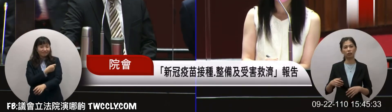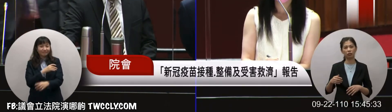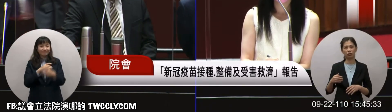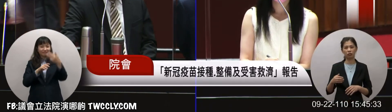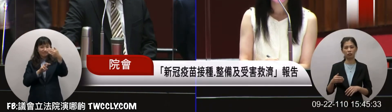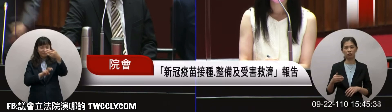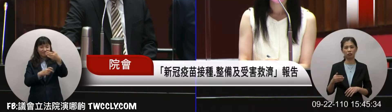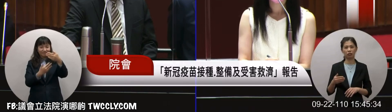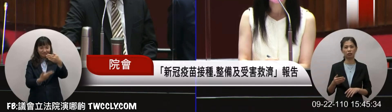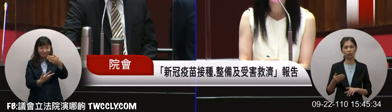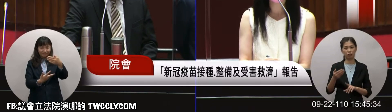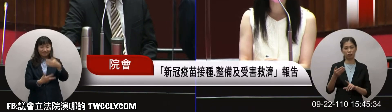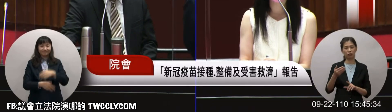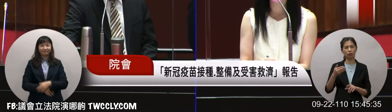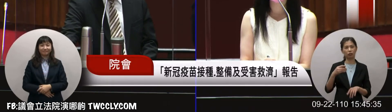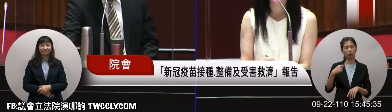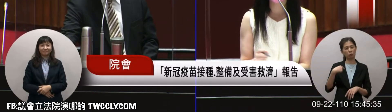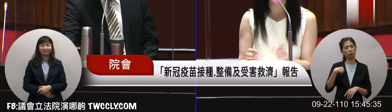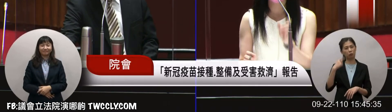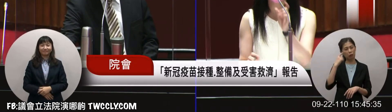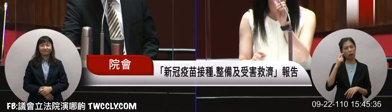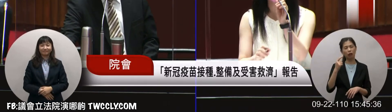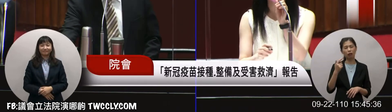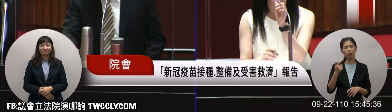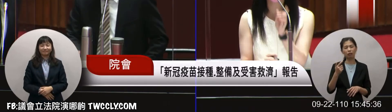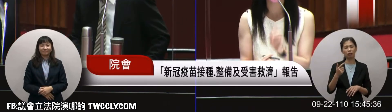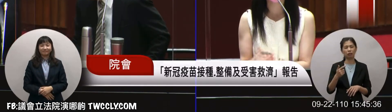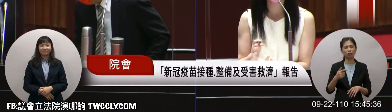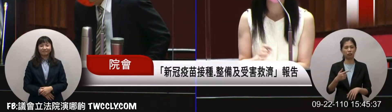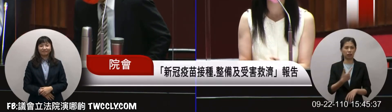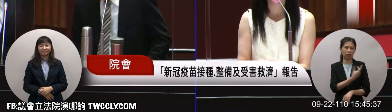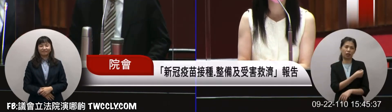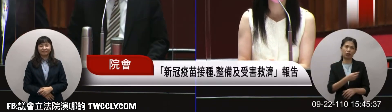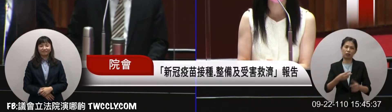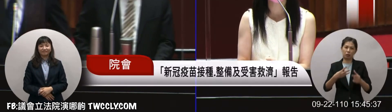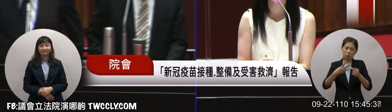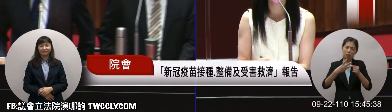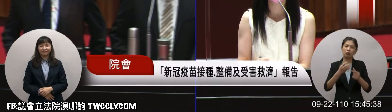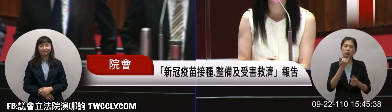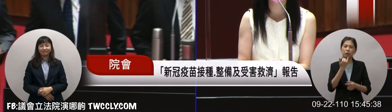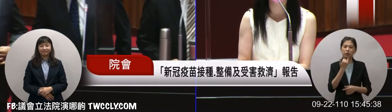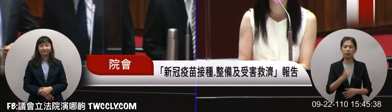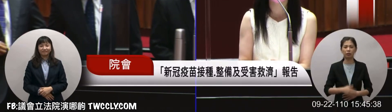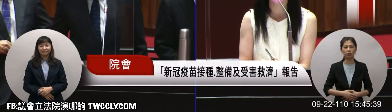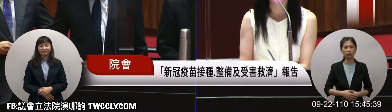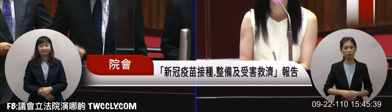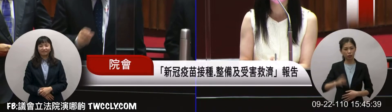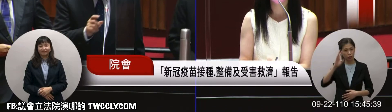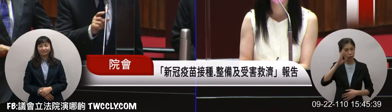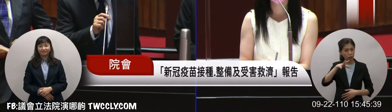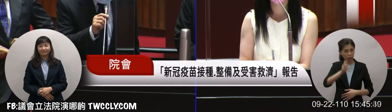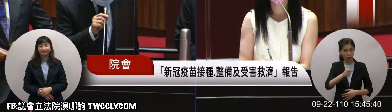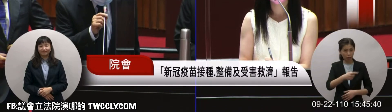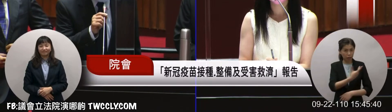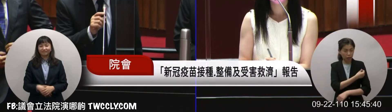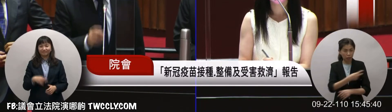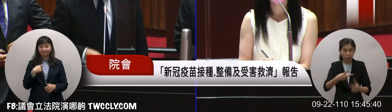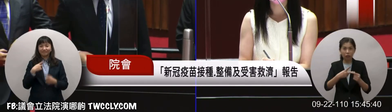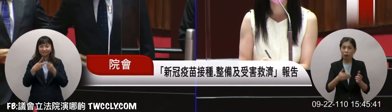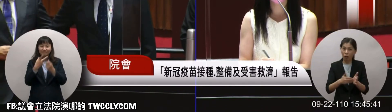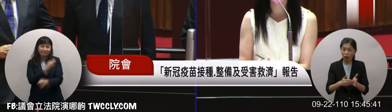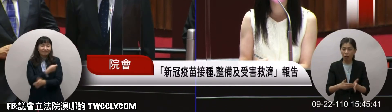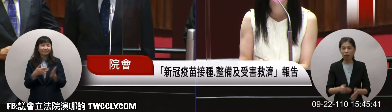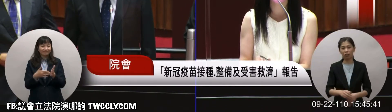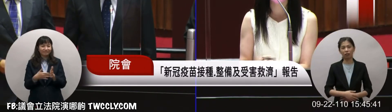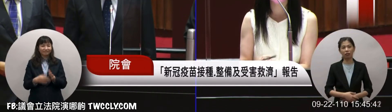9月28。 高端，我想应该很快可以打到第三剂。那我请问一下，我们苏部长，请问一下，你第二剂打了吗？ 我打